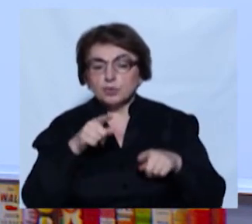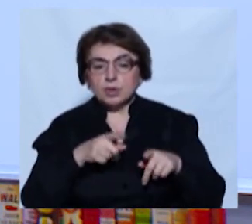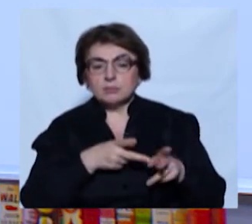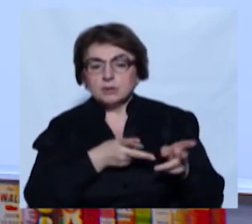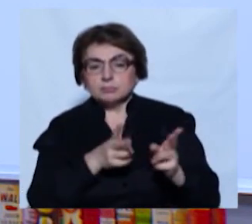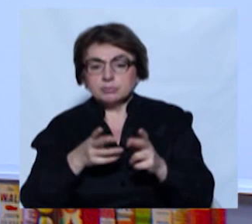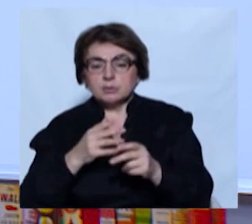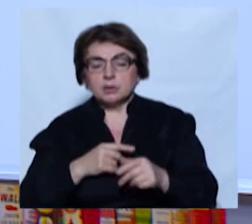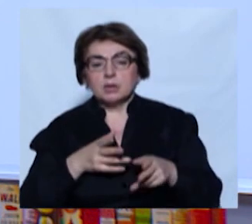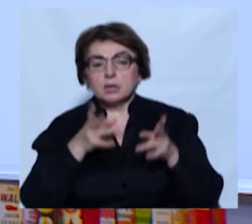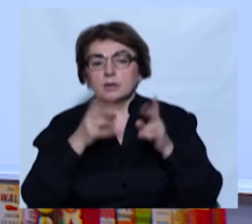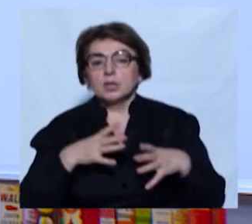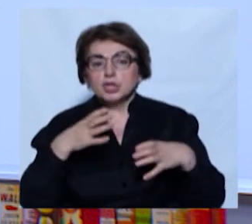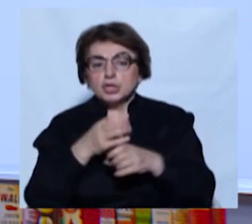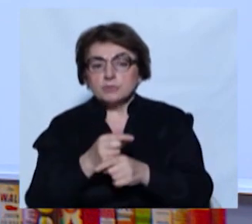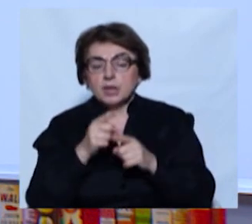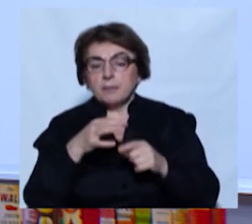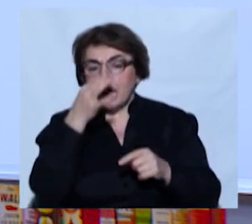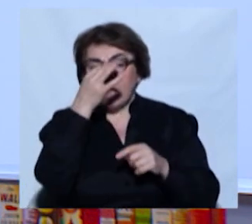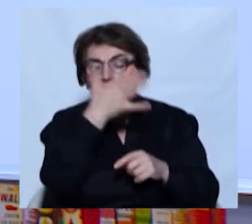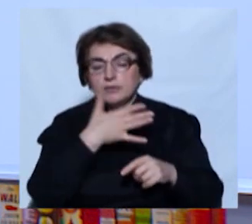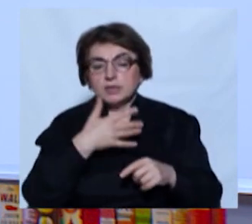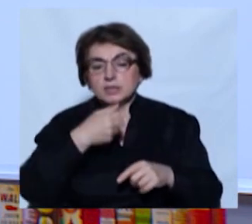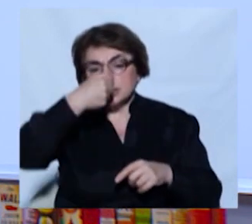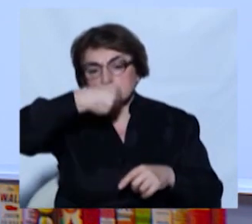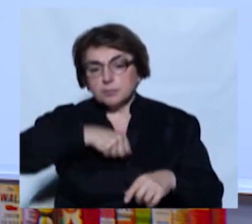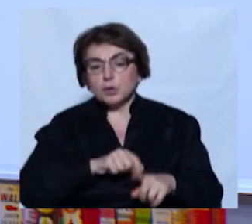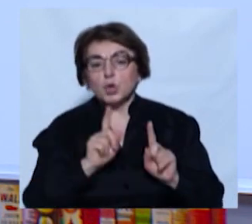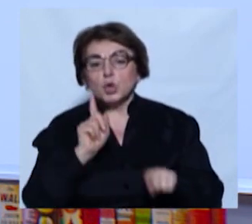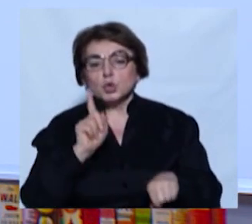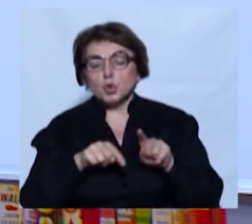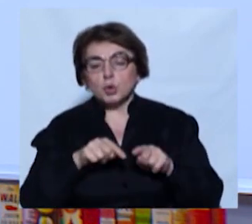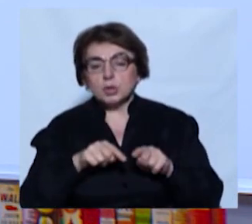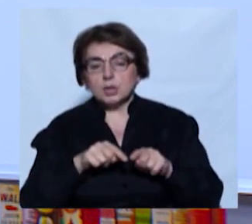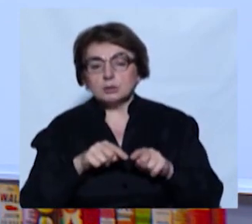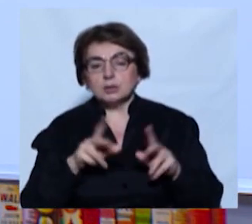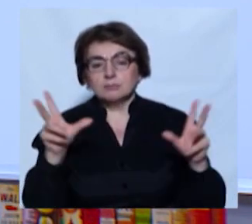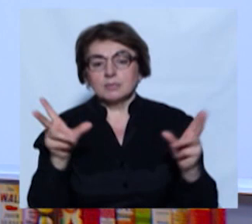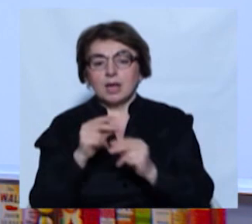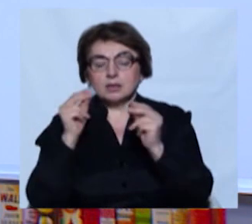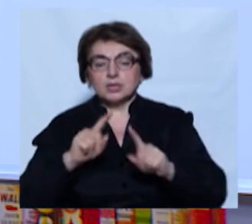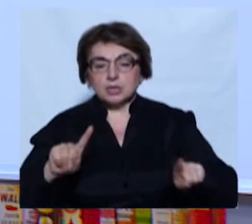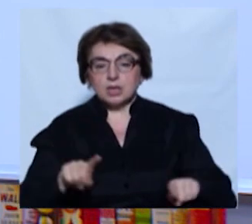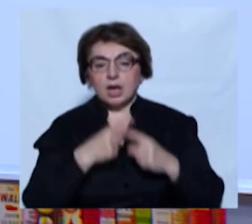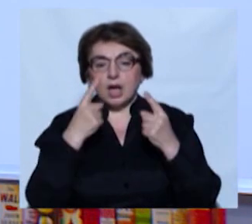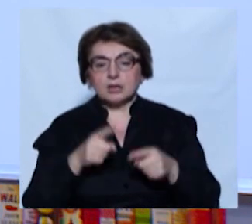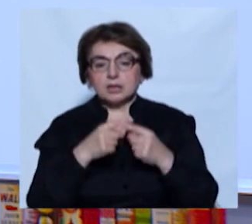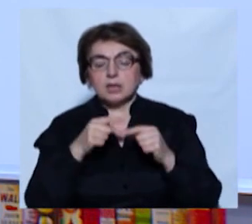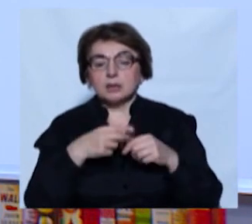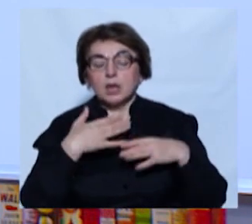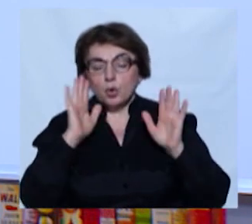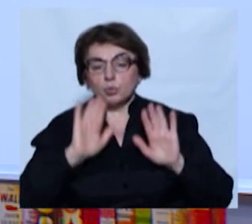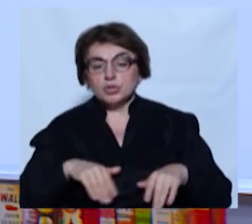და სწორედ შეძლო ამ აფრიკის სპილოს ზოგიერთმა სახეობამ აღდგენა და შემდგომში რა თქმა უნდა ხდება მისი დაცვა